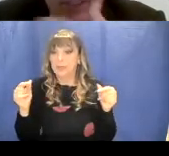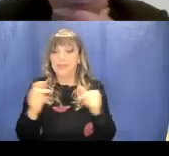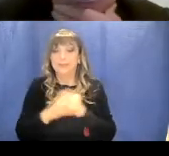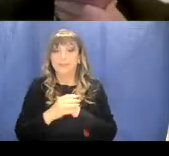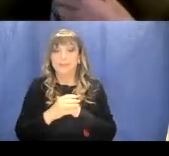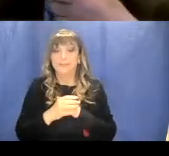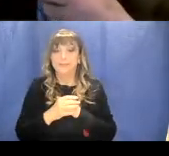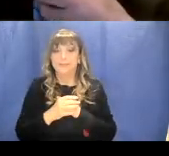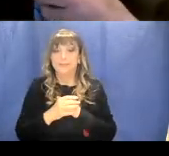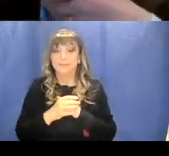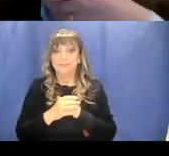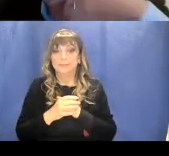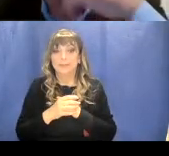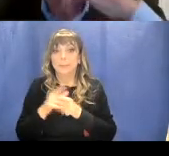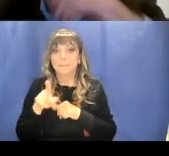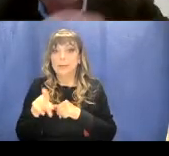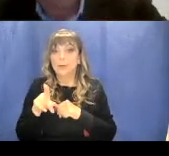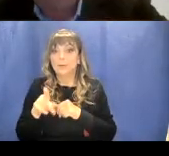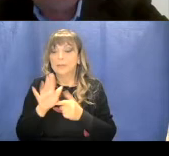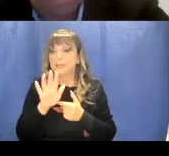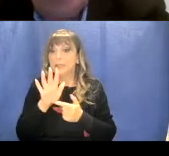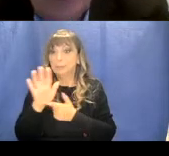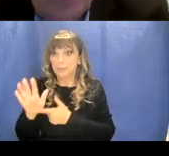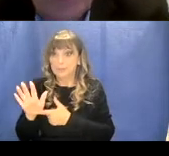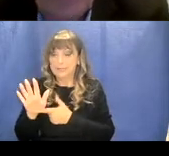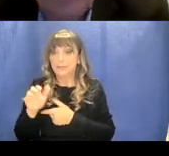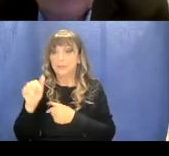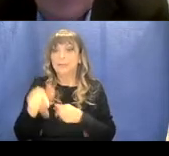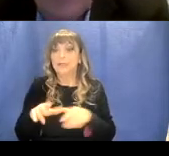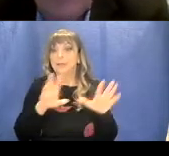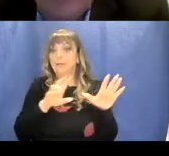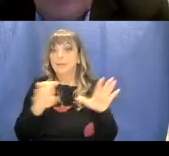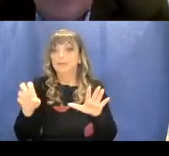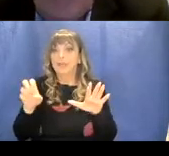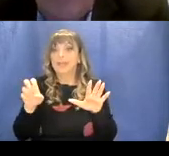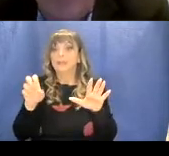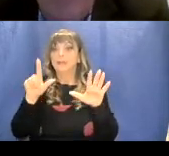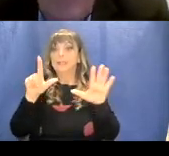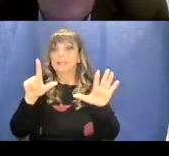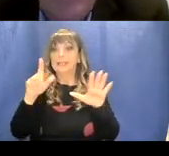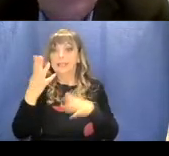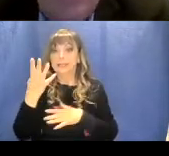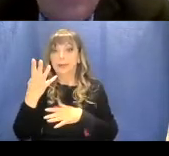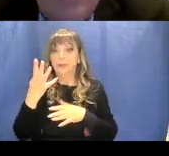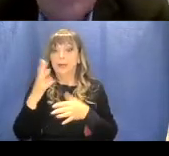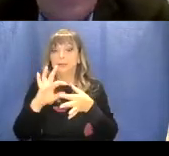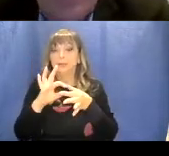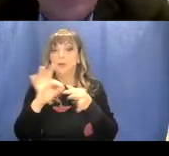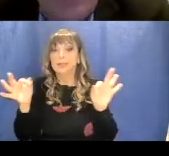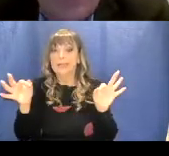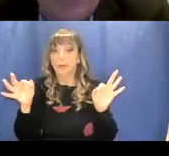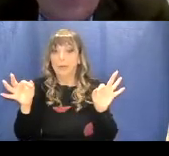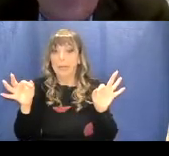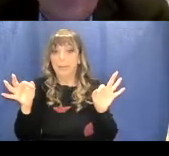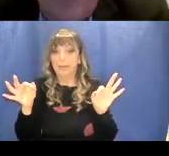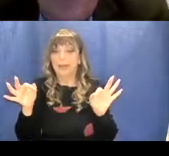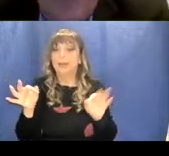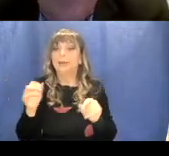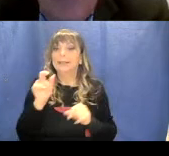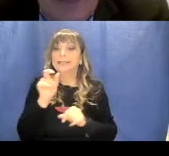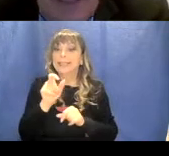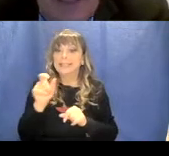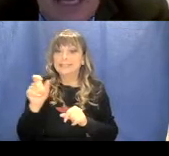penn rosa ha dimostrato nel 1974 questo fiore che le tasse le azioni sono